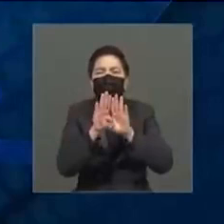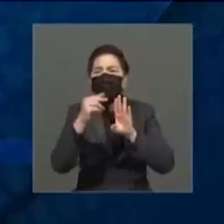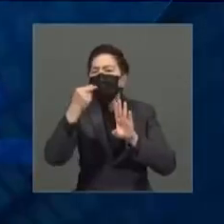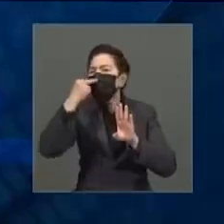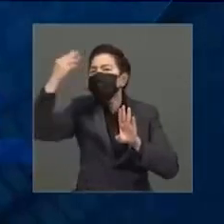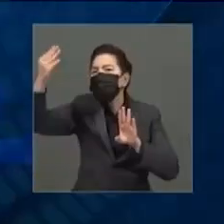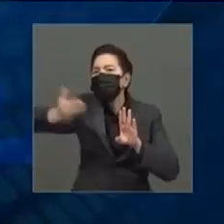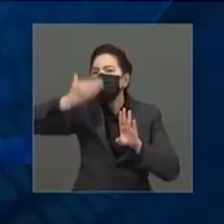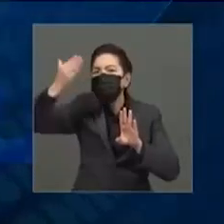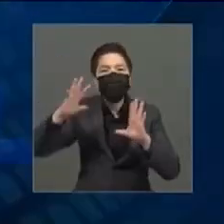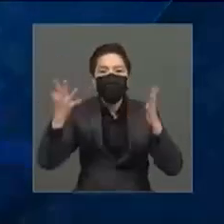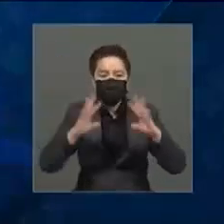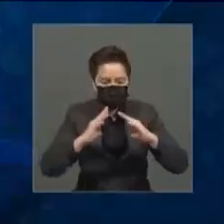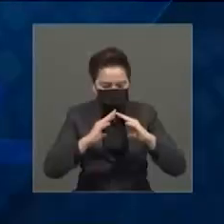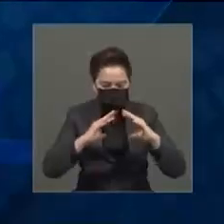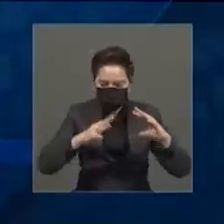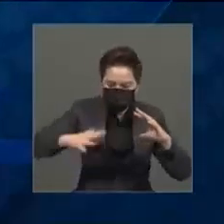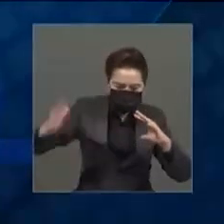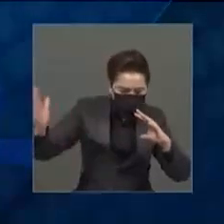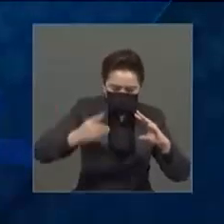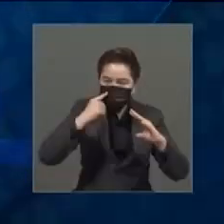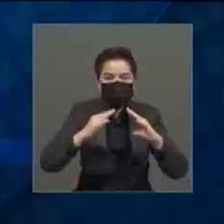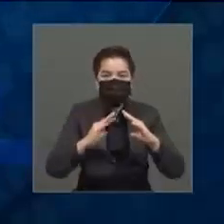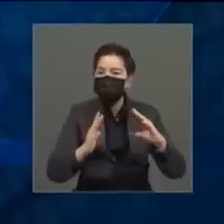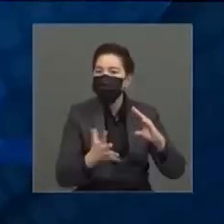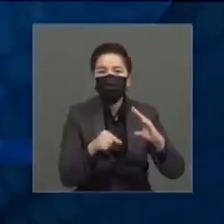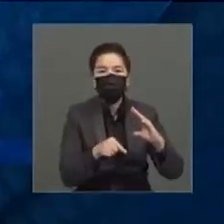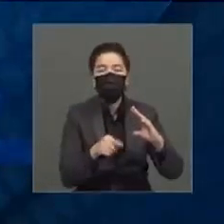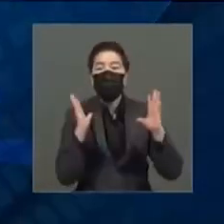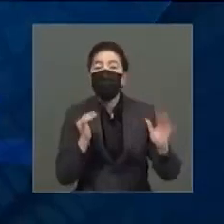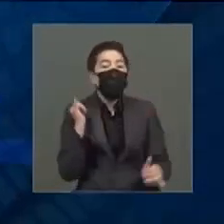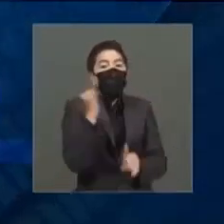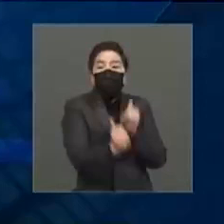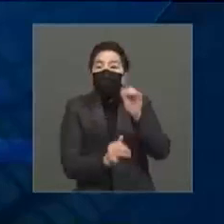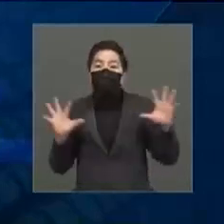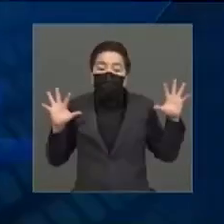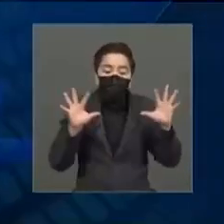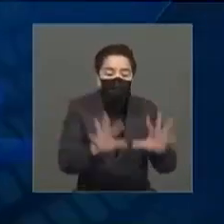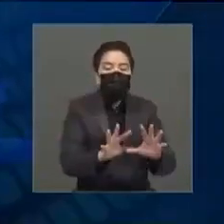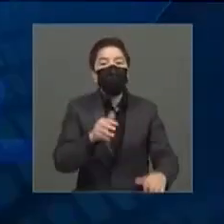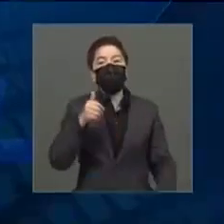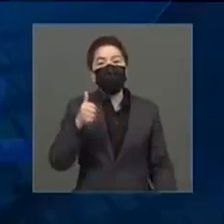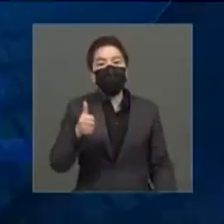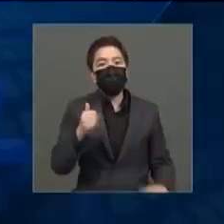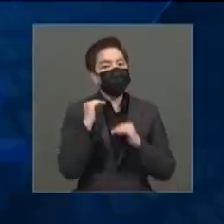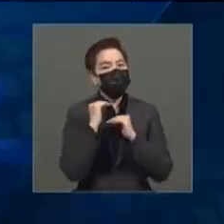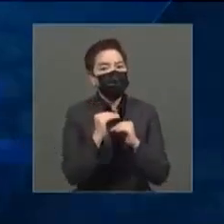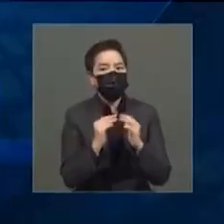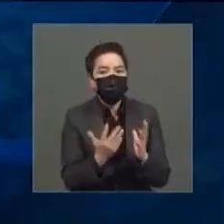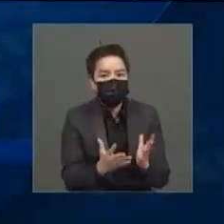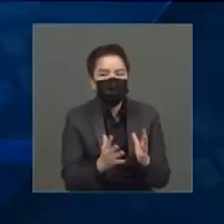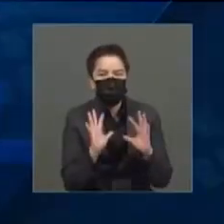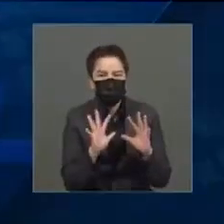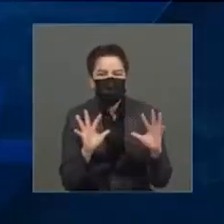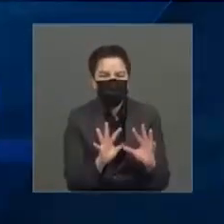อากาศโอลิเวียรแล้วก็ไม่มีการจำกัดจำนวนคนในการเข้ารับบริการทำให้มี